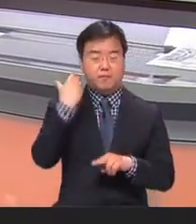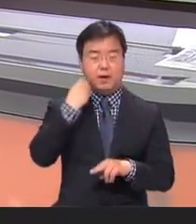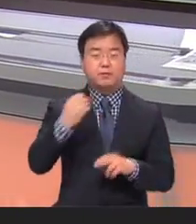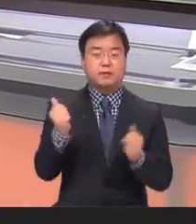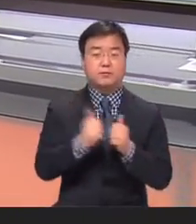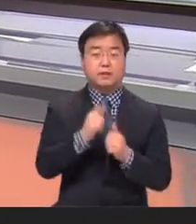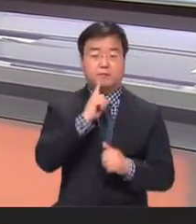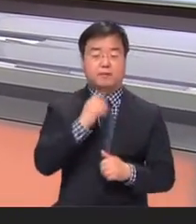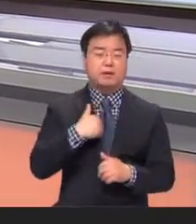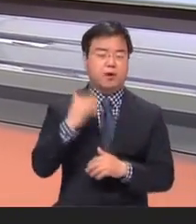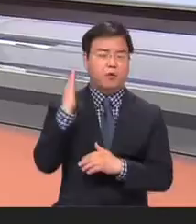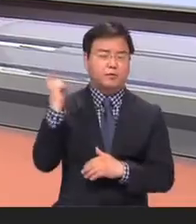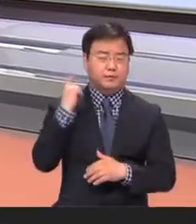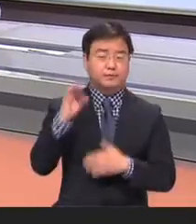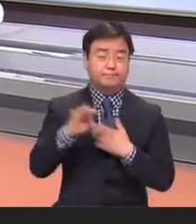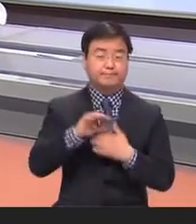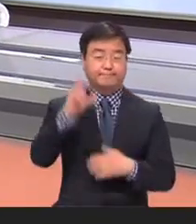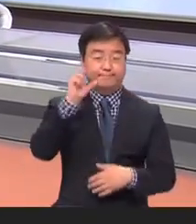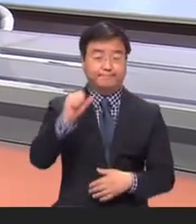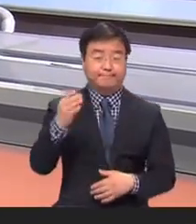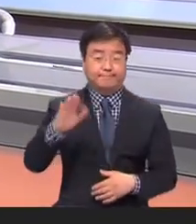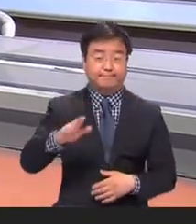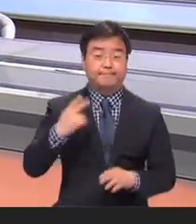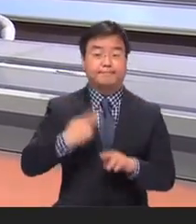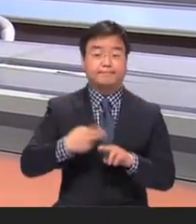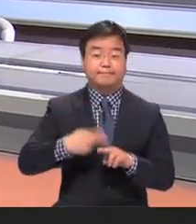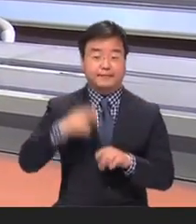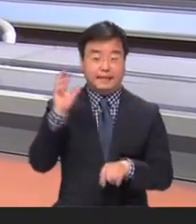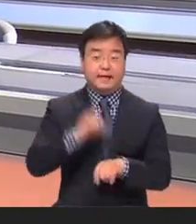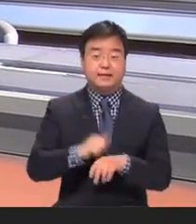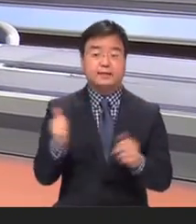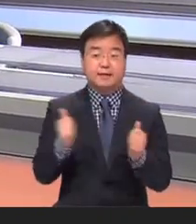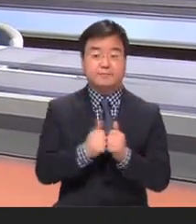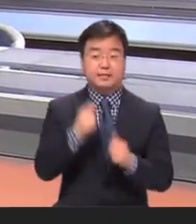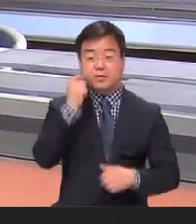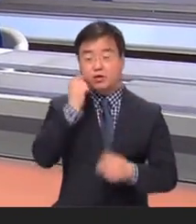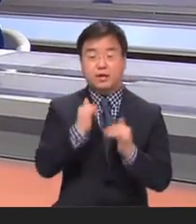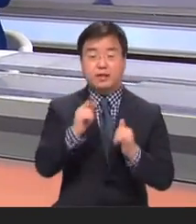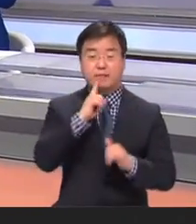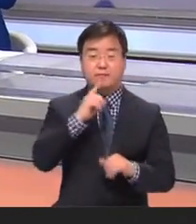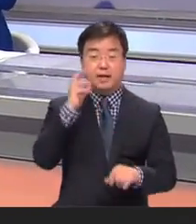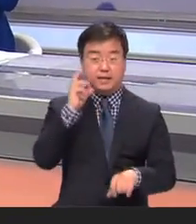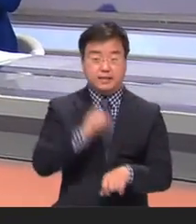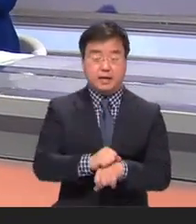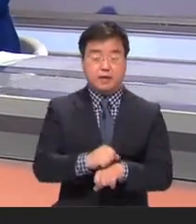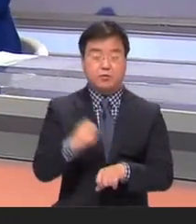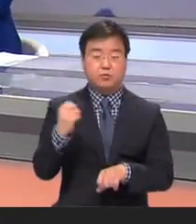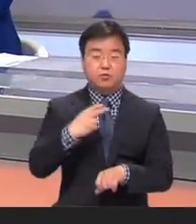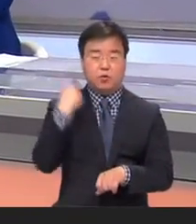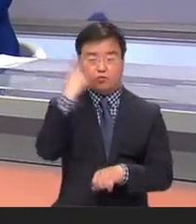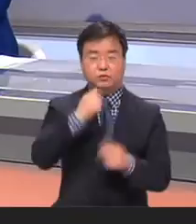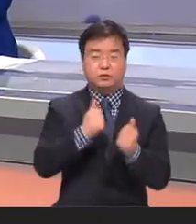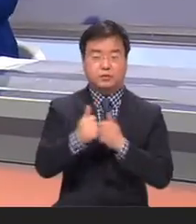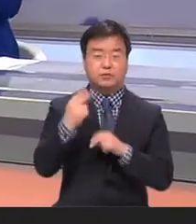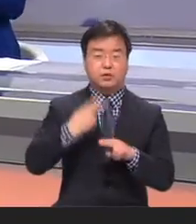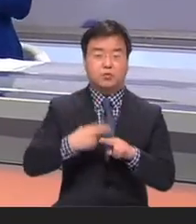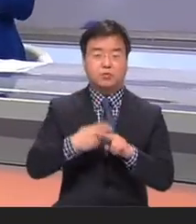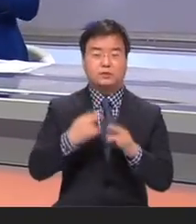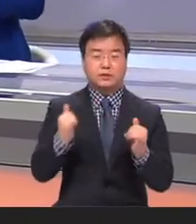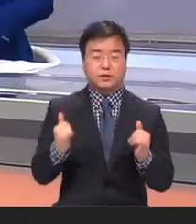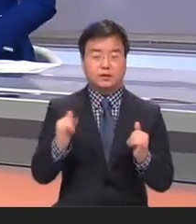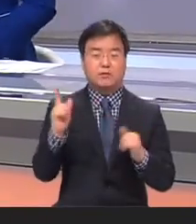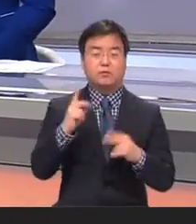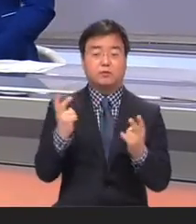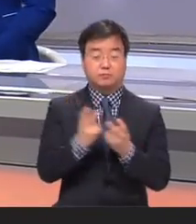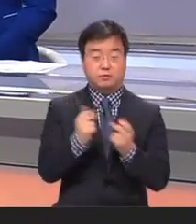예. 정리를 해보자면 예. 요리 잘하는 남자 연예인 예. 또 말 잘하고 잘생긴 요리사 예. 이 두 가지 부류의 어떤